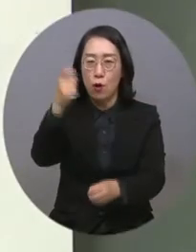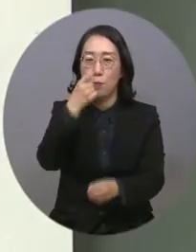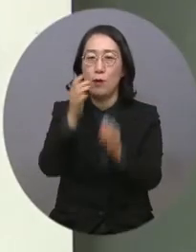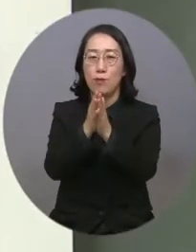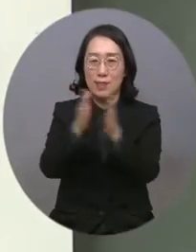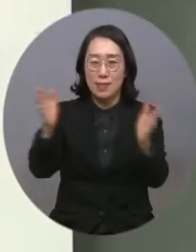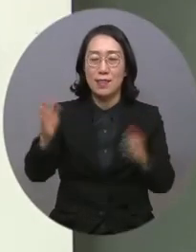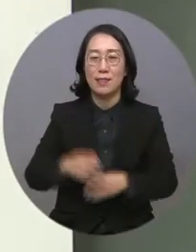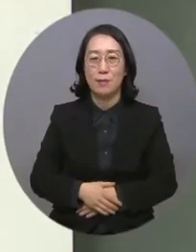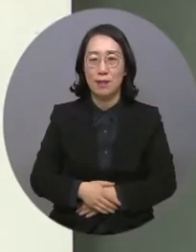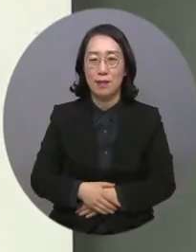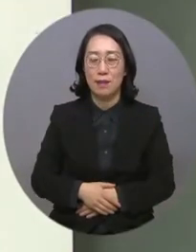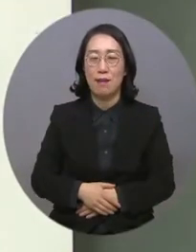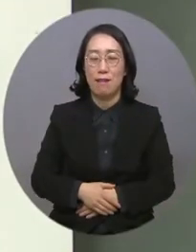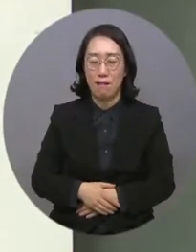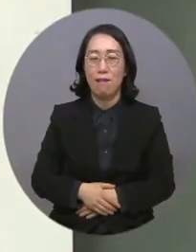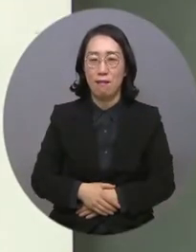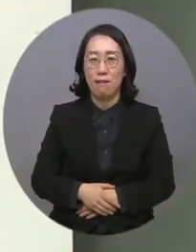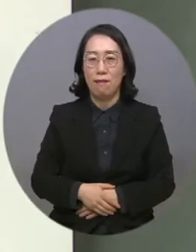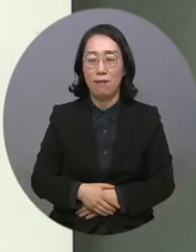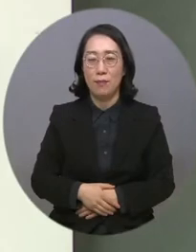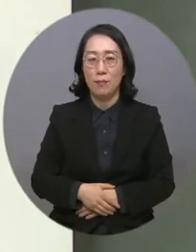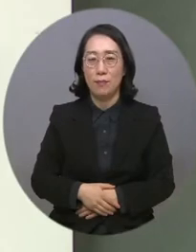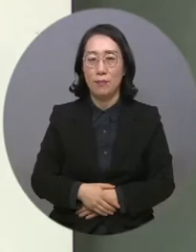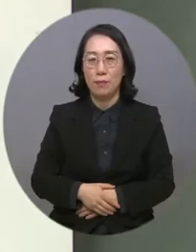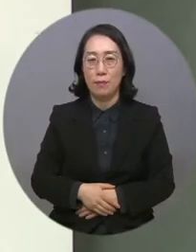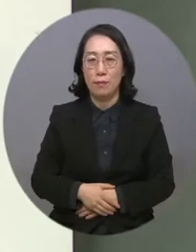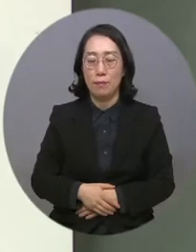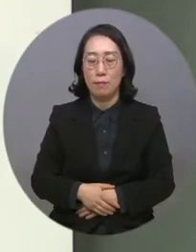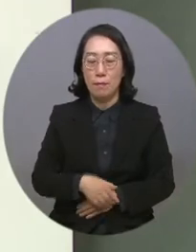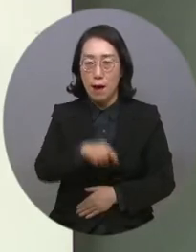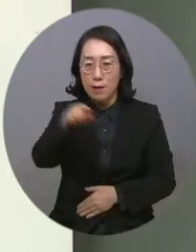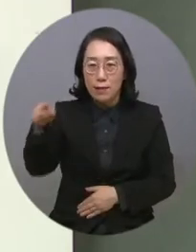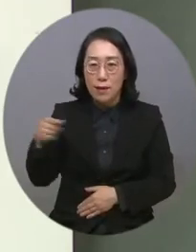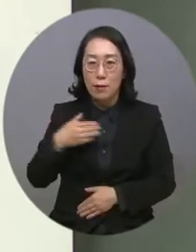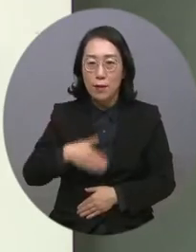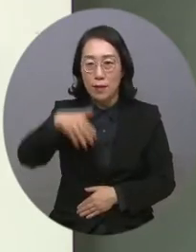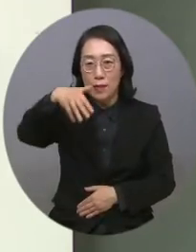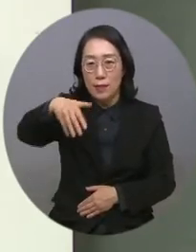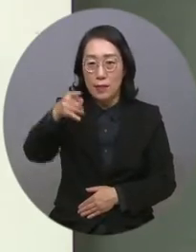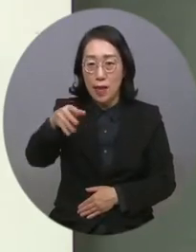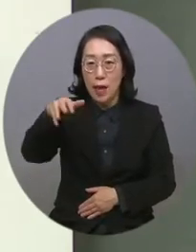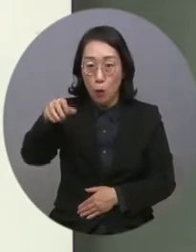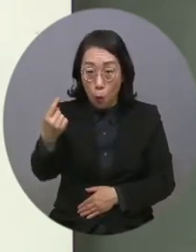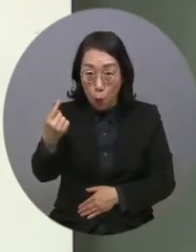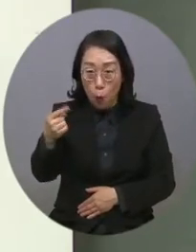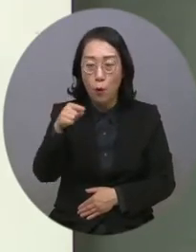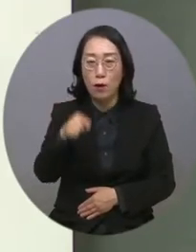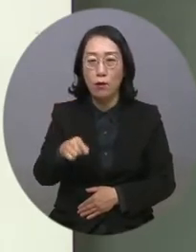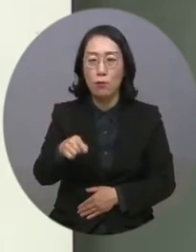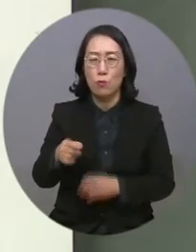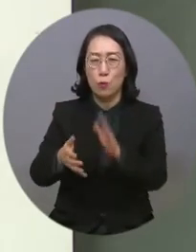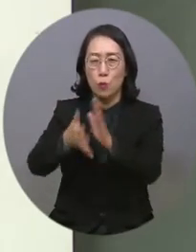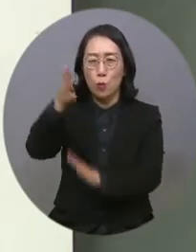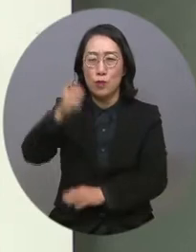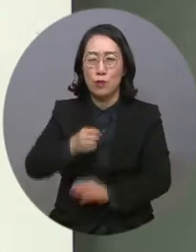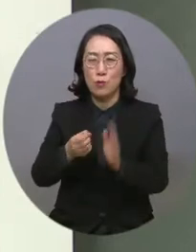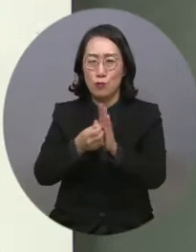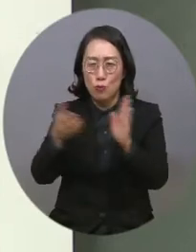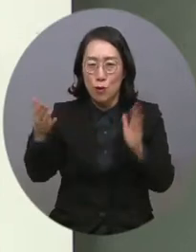그러니까 지금 우리가 많이들 얘기를 들어요. 체코 하면 프라하고 프라하의